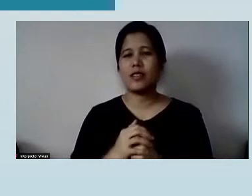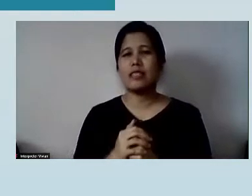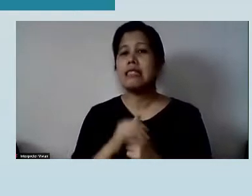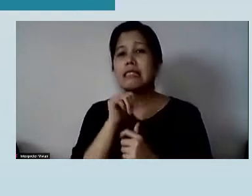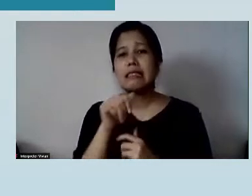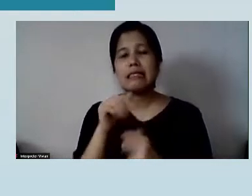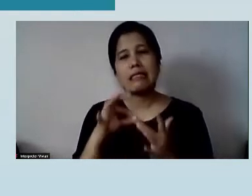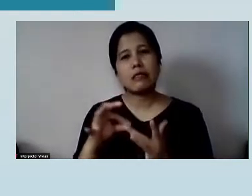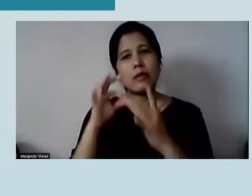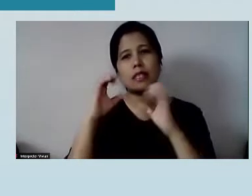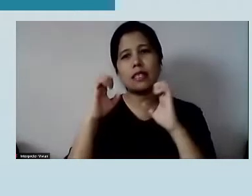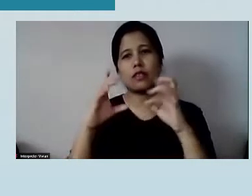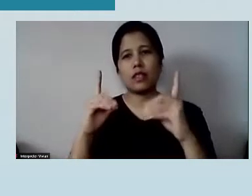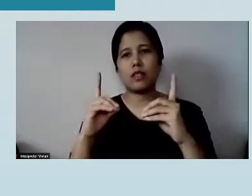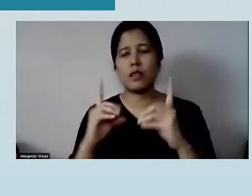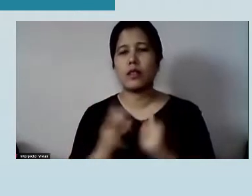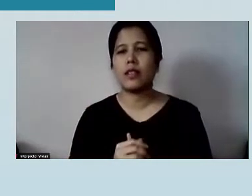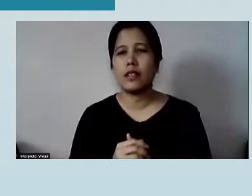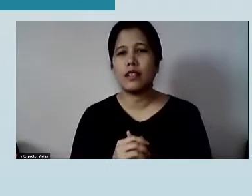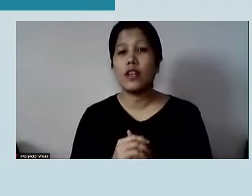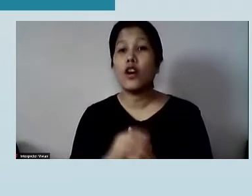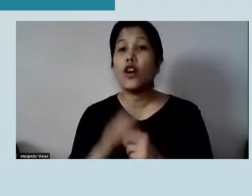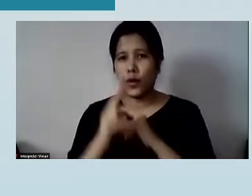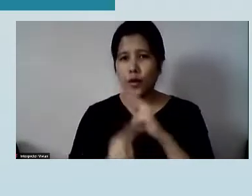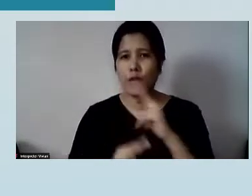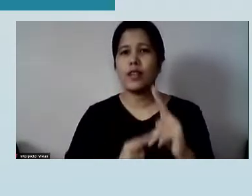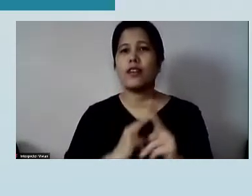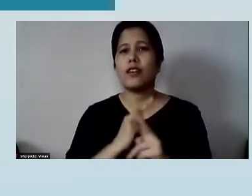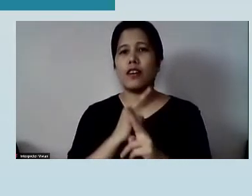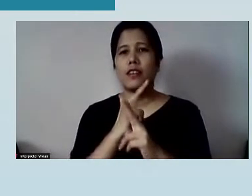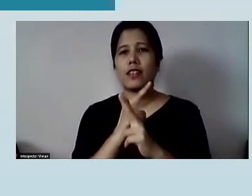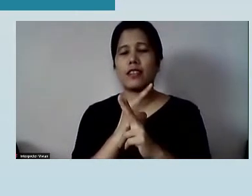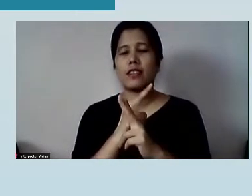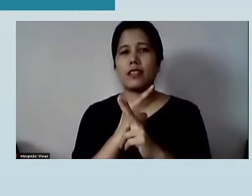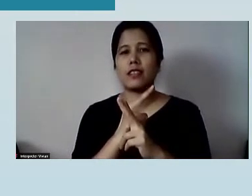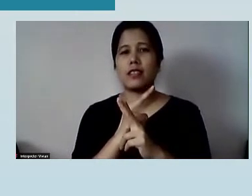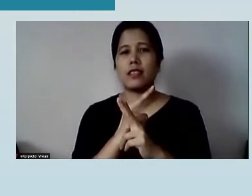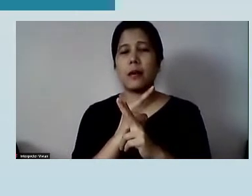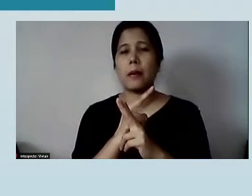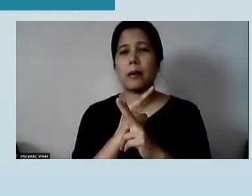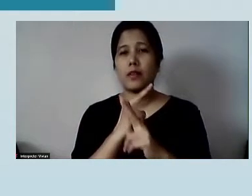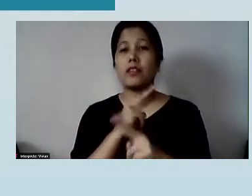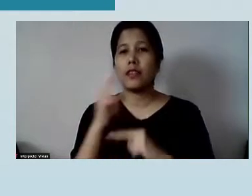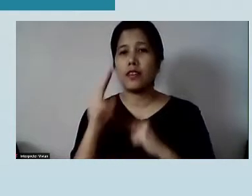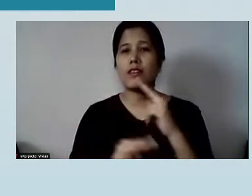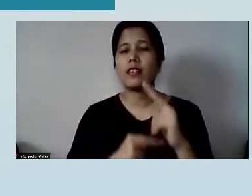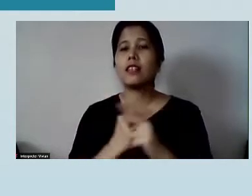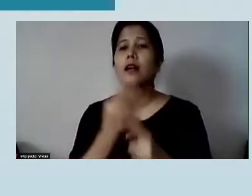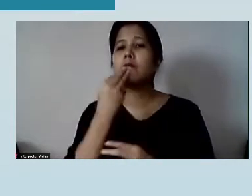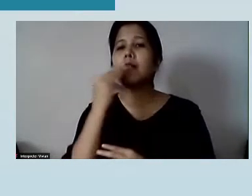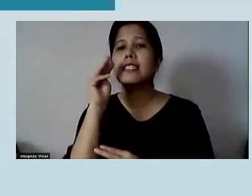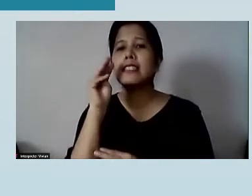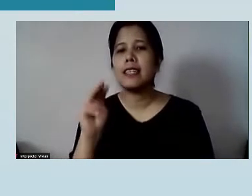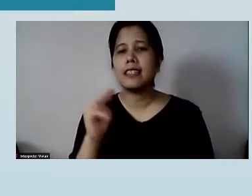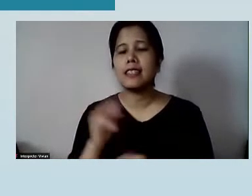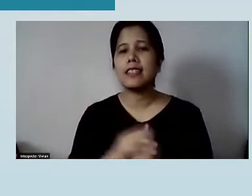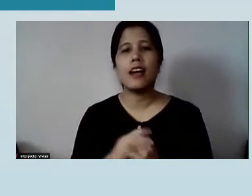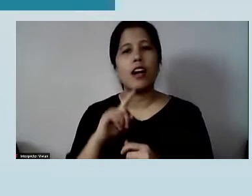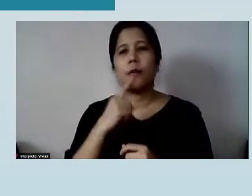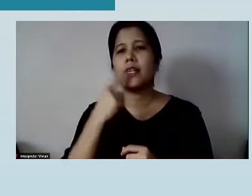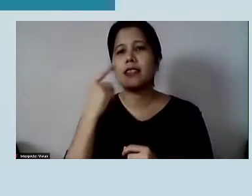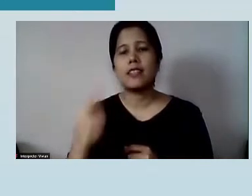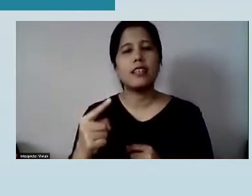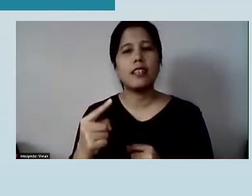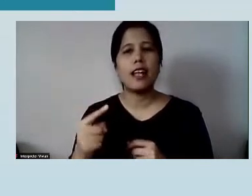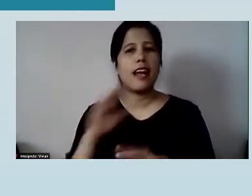special education. This is a universal mandate na dapat lahat ng mga schools natin,